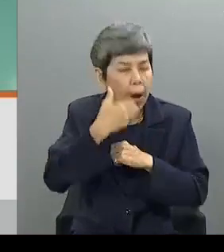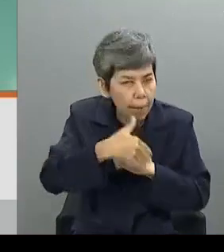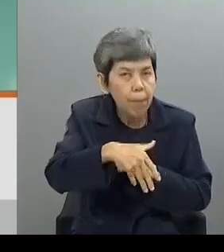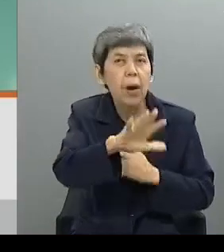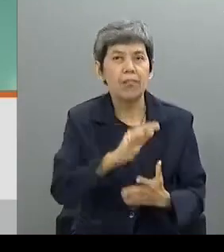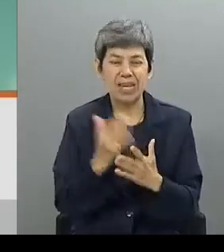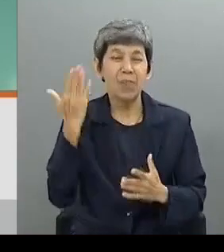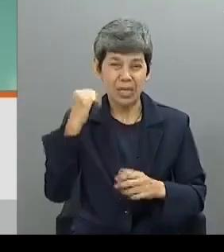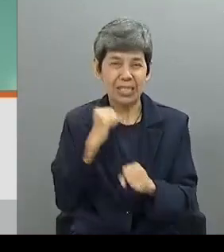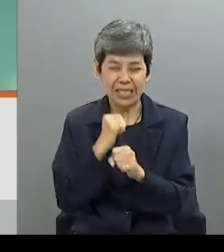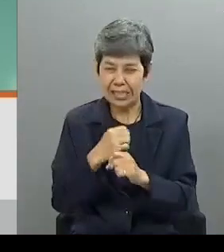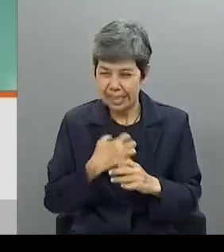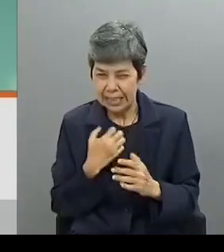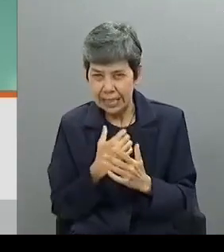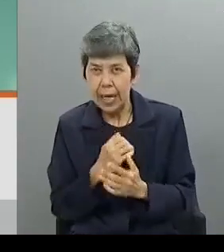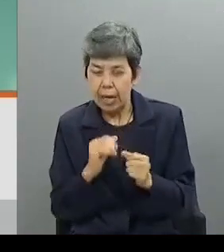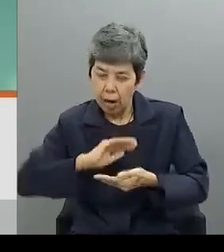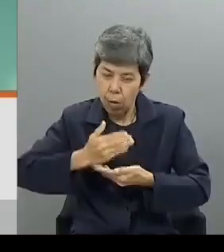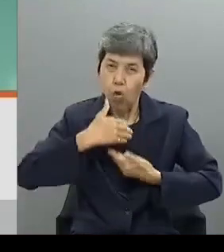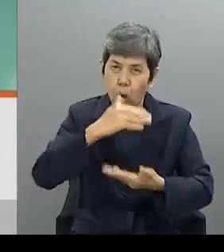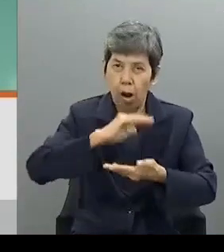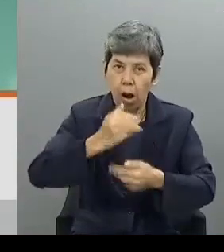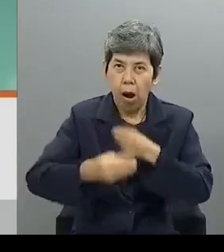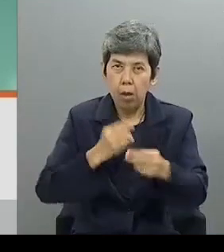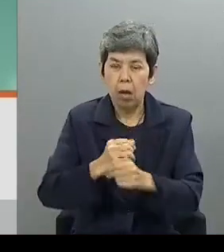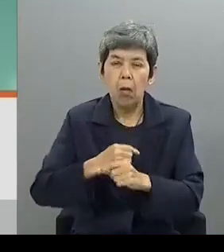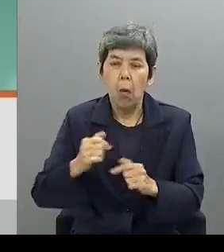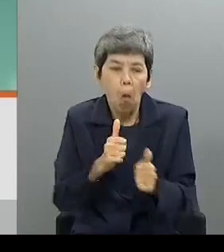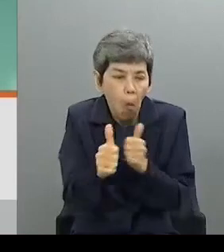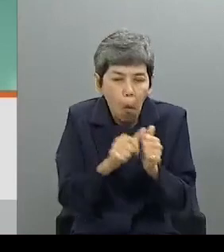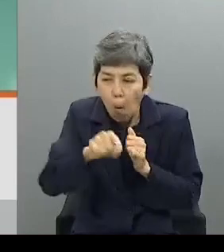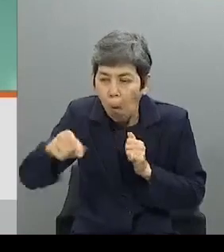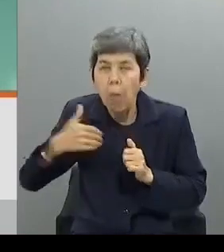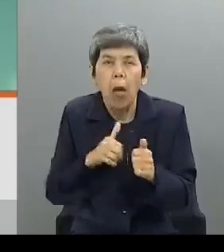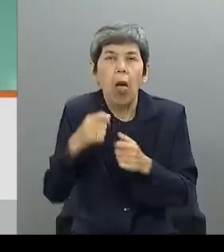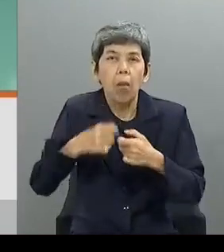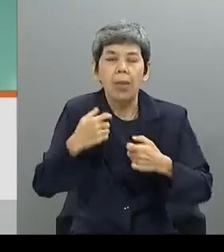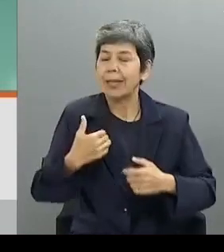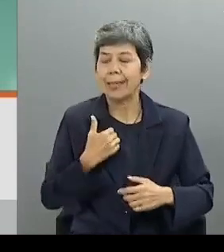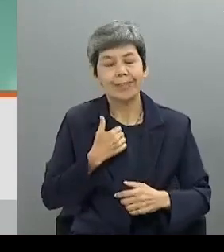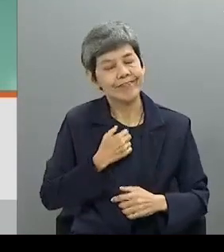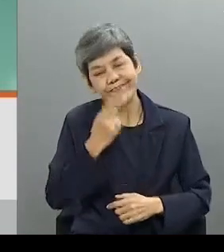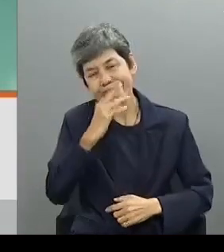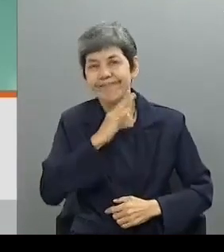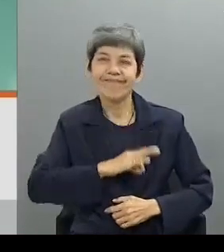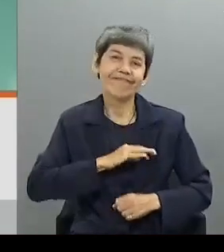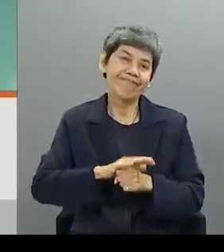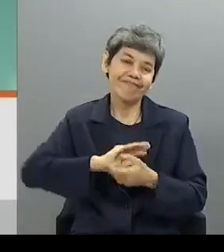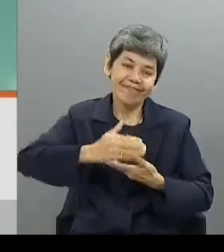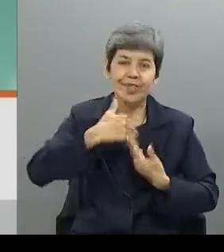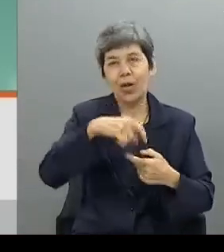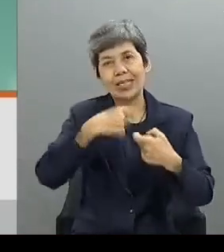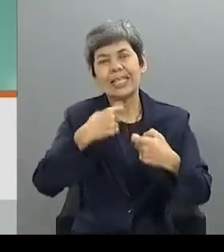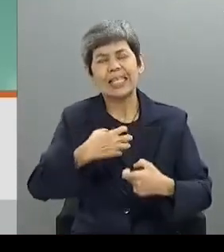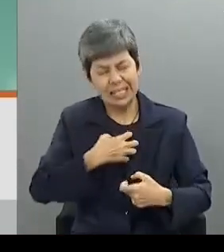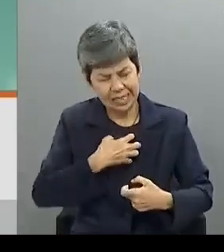าจะพยายามทำข้าวกล่องส่งแต่ก็มีคู่แข่งจำนวนมากและไม่ได้รับการตอบรับมากนักจึงอยากให้หน่วยงานภา